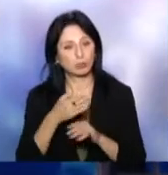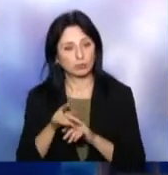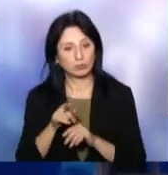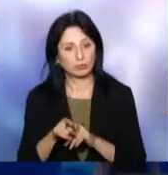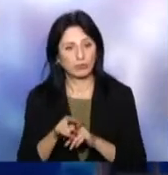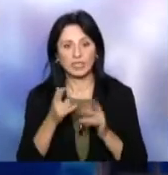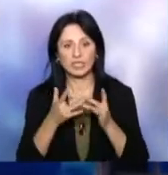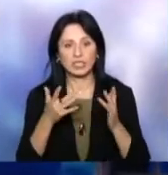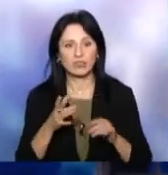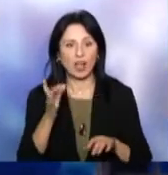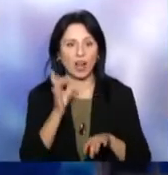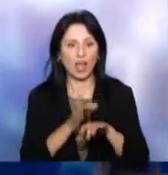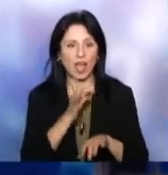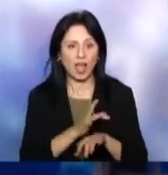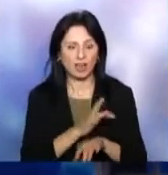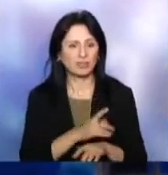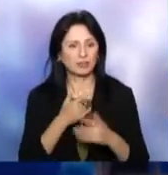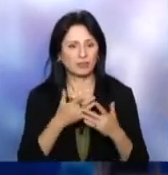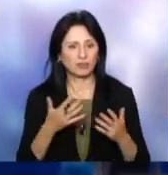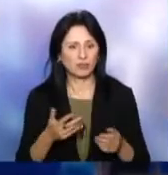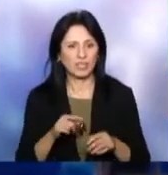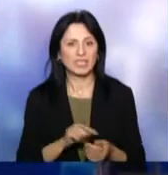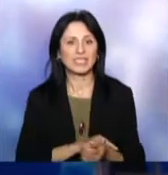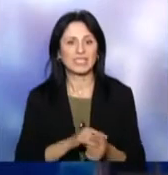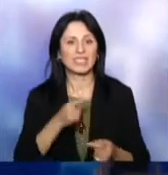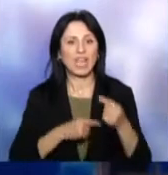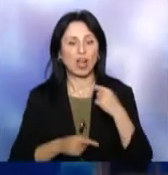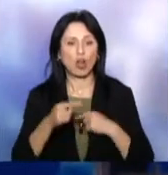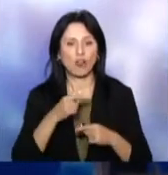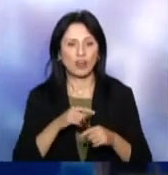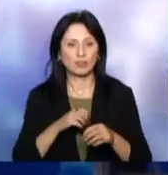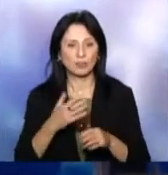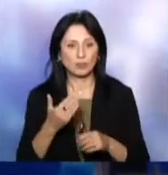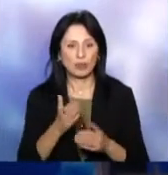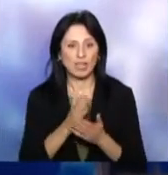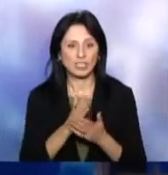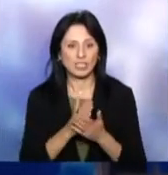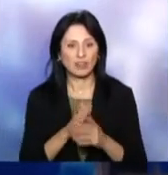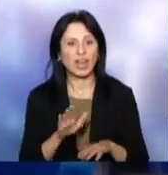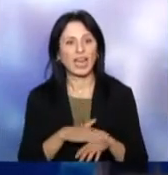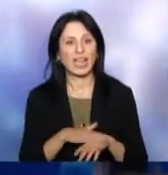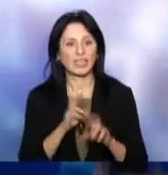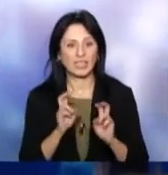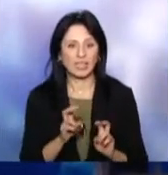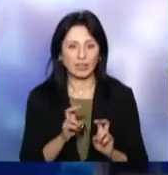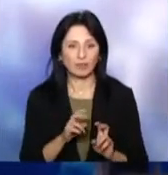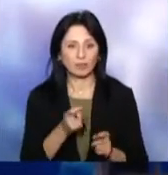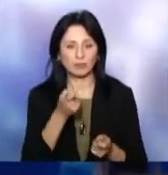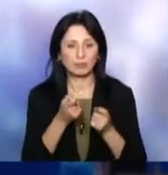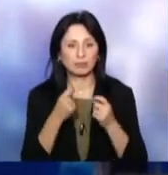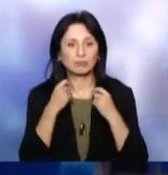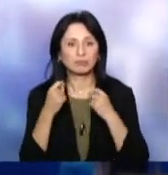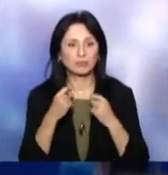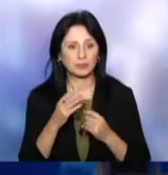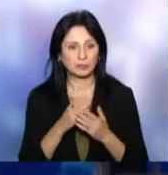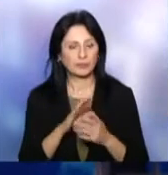ასევე სხვადასხვა ლაქები, პიგმენტაცია, სისხლძარღვოვანი წარმონაქმნების არსებობა, კეთილთვისებიანი წარმონაქმნების